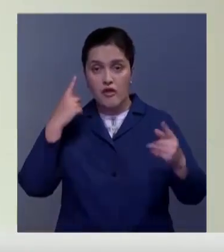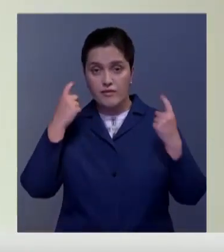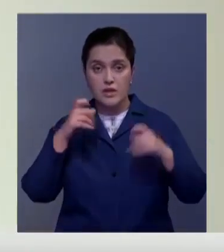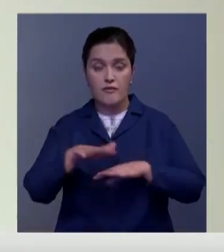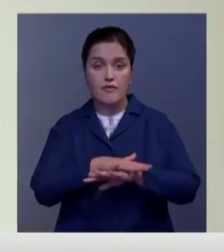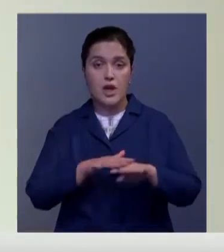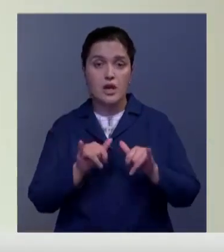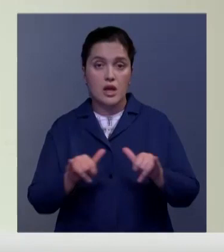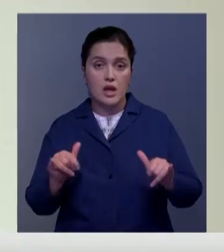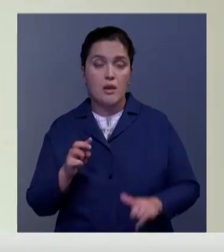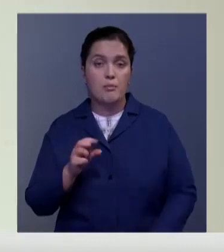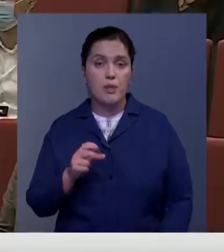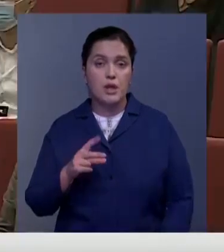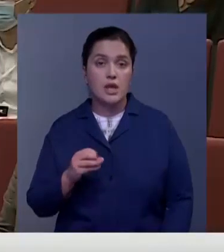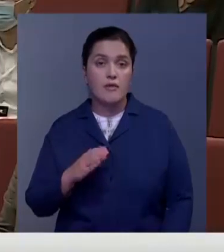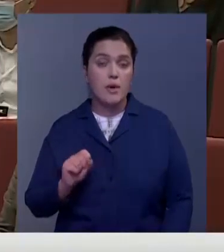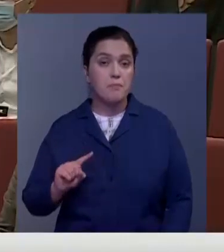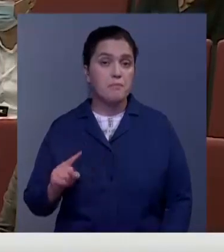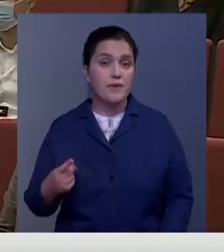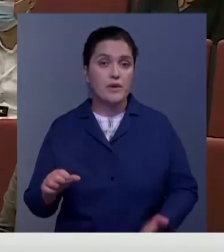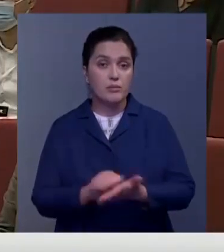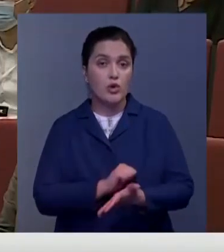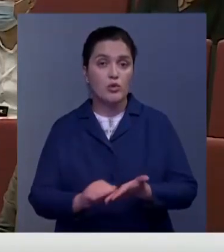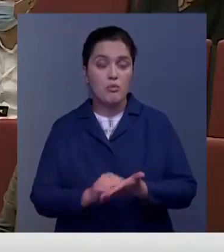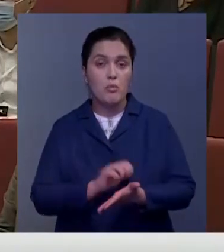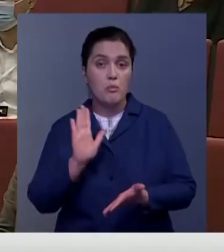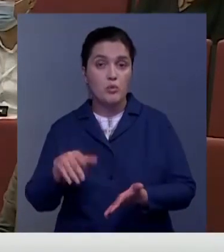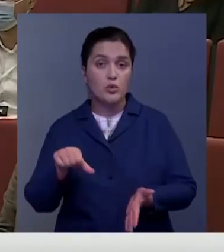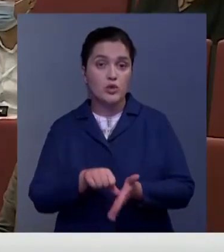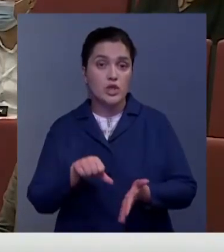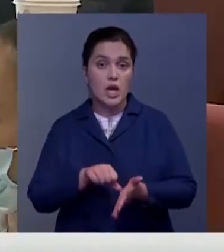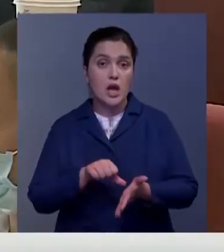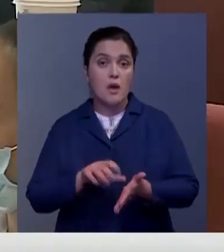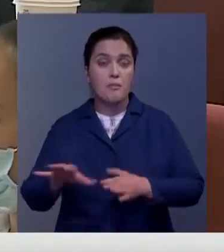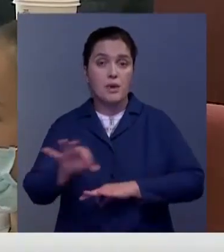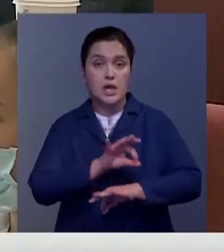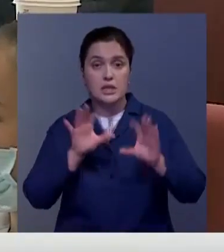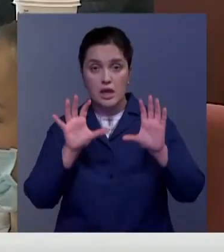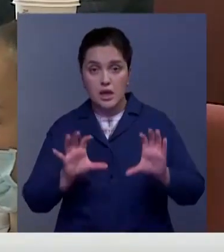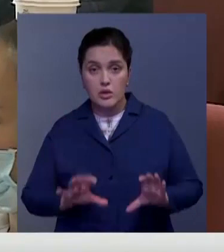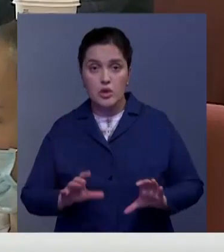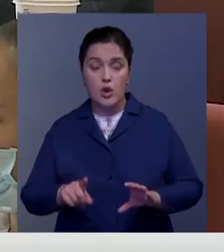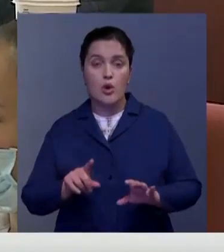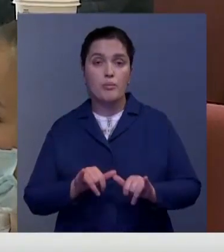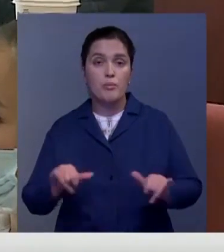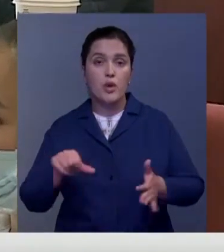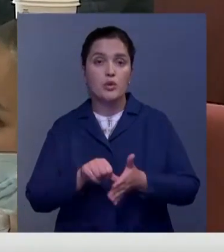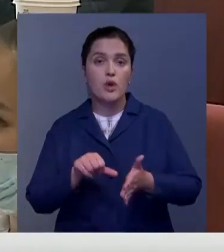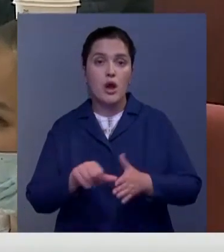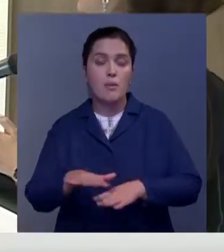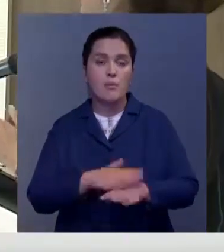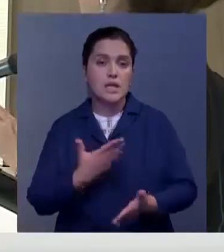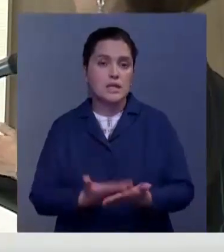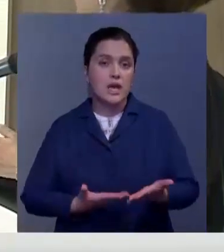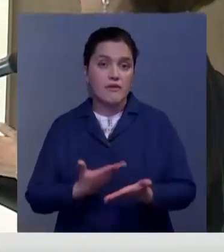информации и общественного развития Аида Балаева. Первым документом в работе, над которым они примут участие, станет проект закона о повышении роли общественных